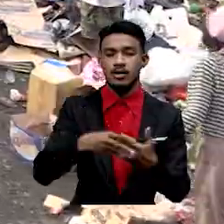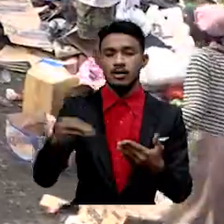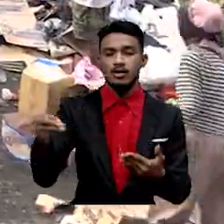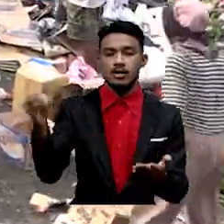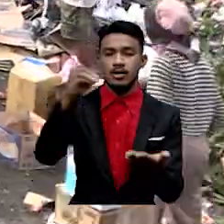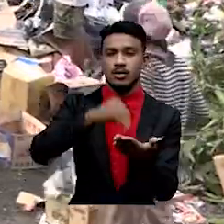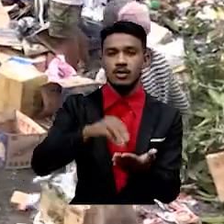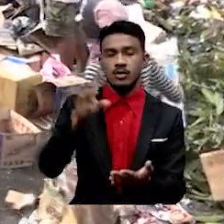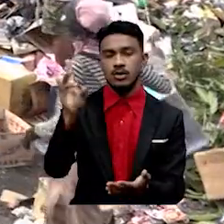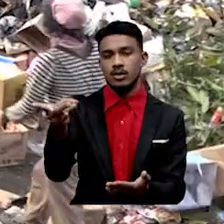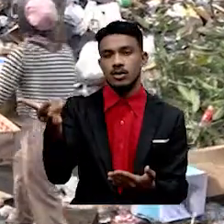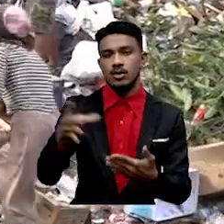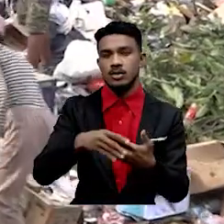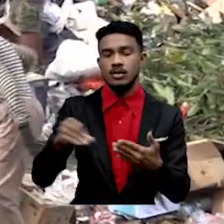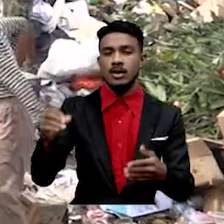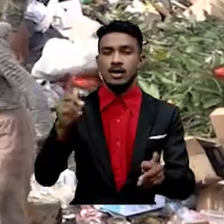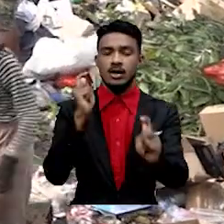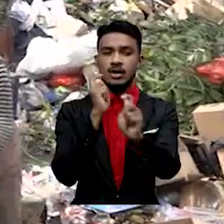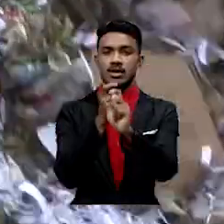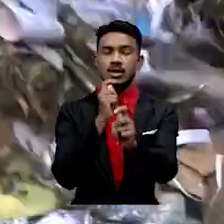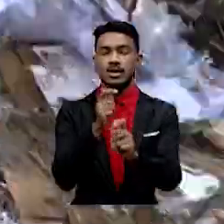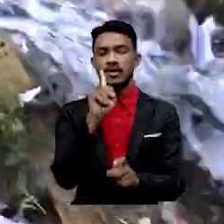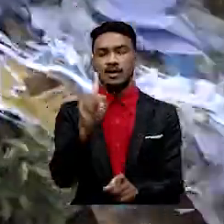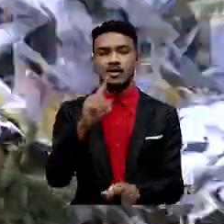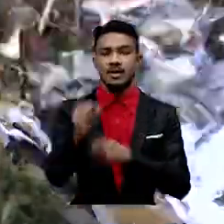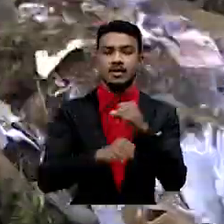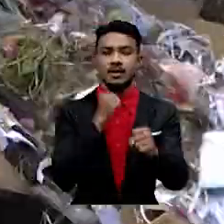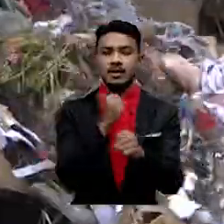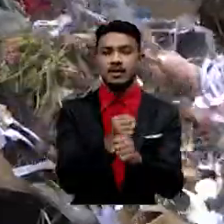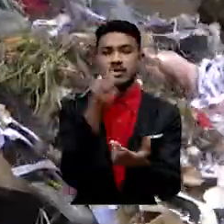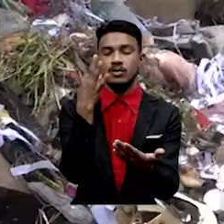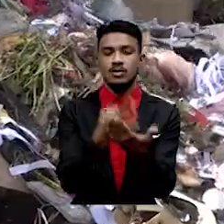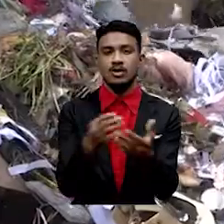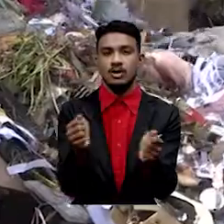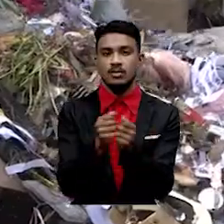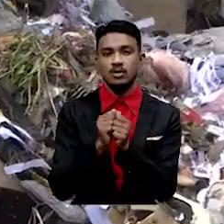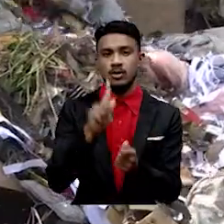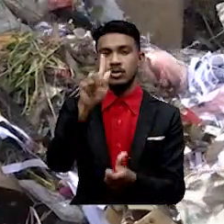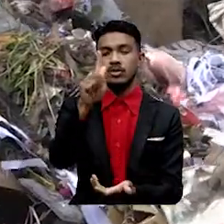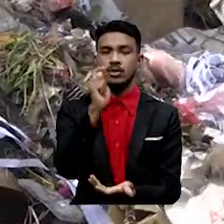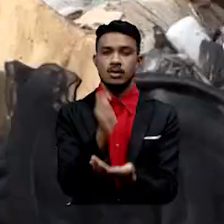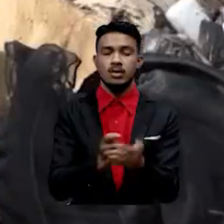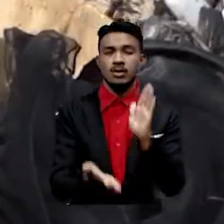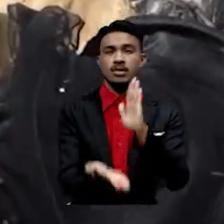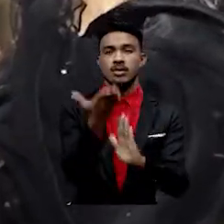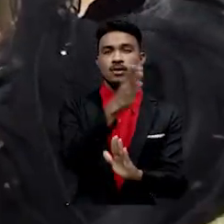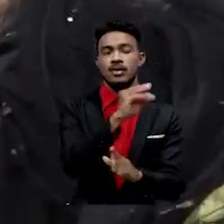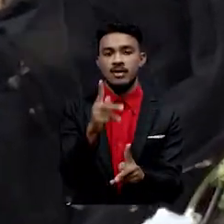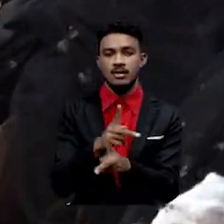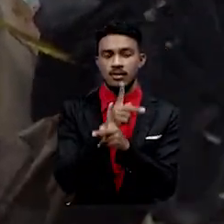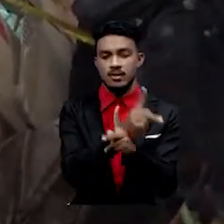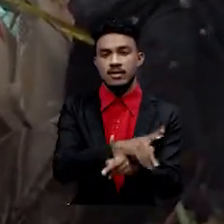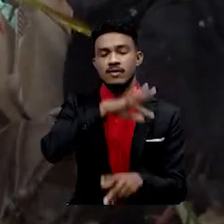nulu ba kada kamioneta nune kada tinan aloka orsamentu tokon ida liu ba gestaun lixo liu